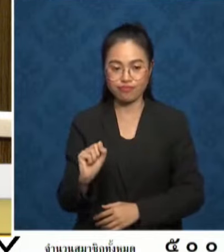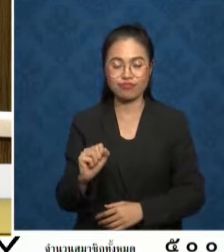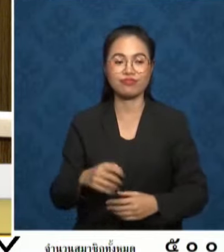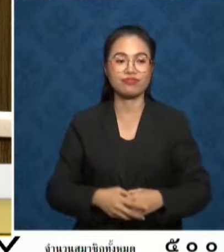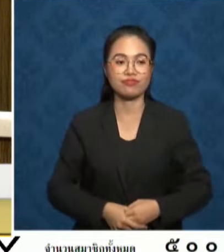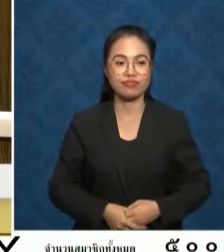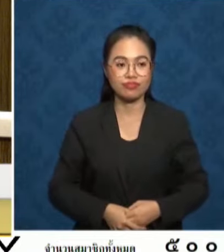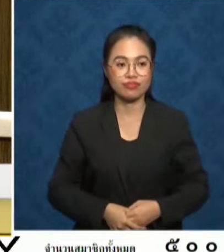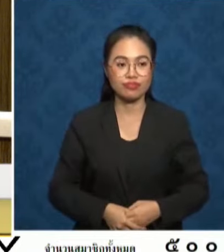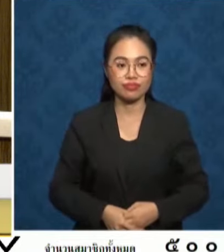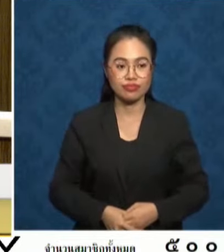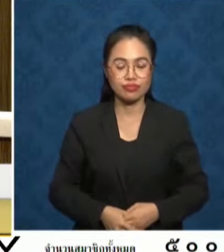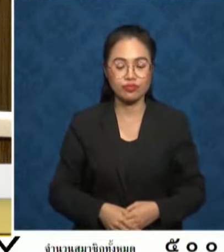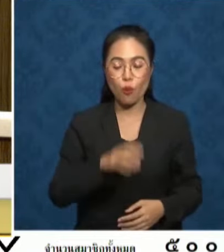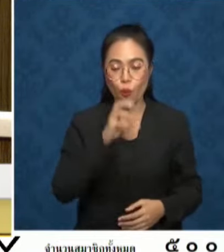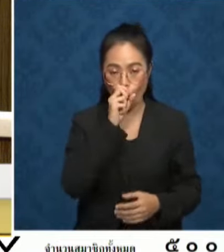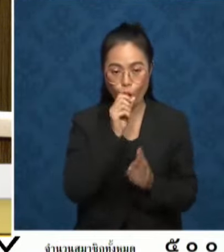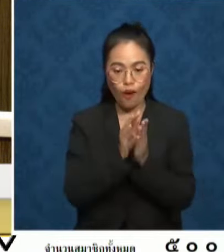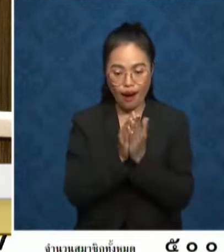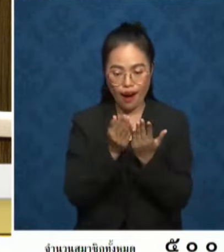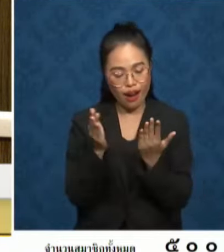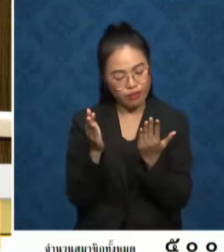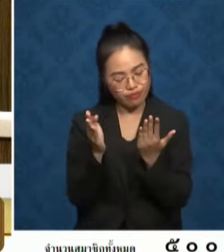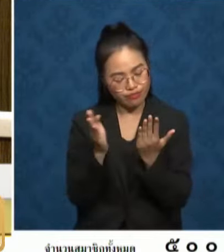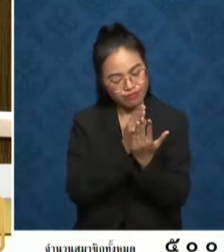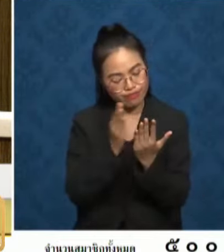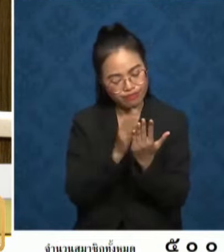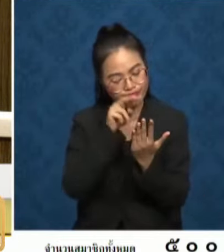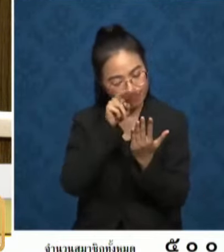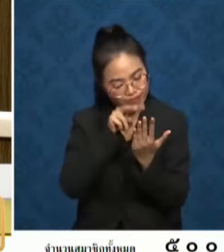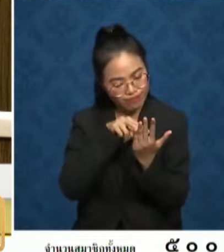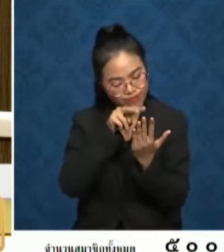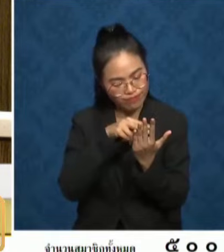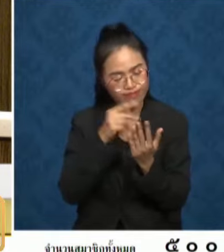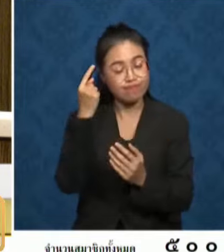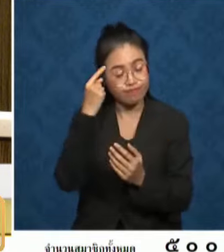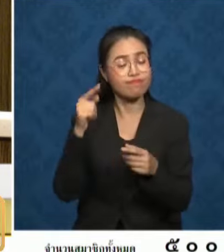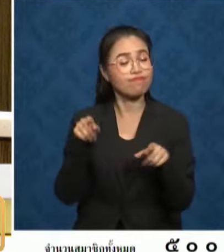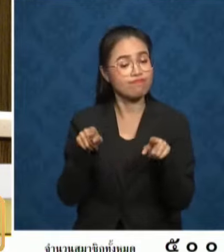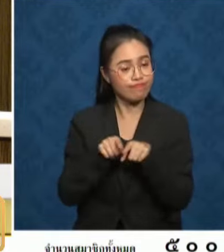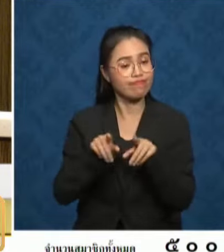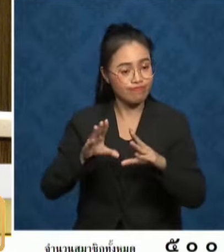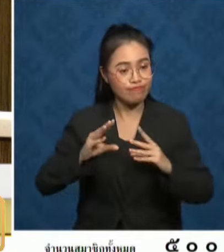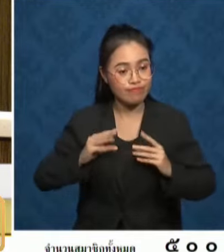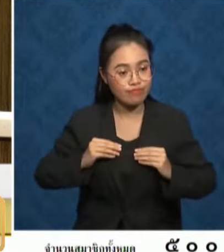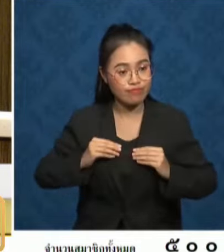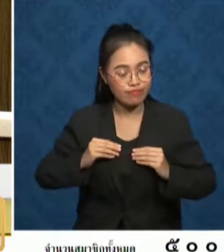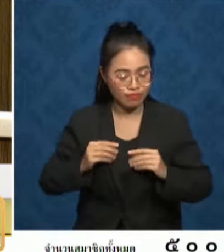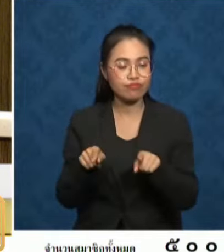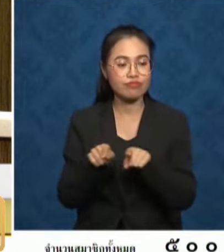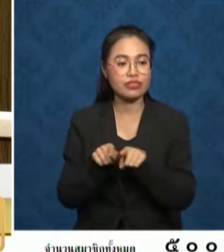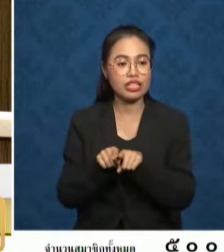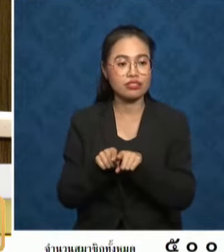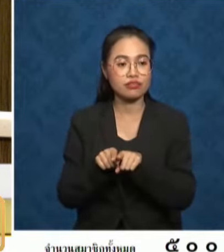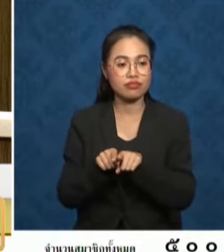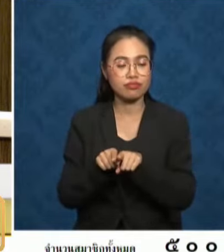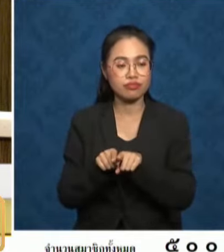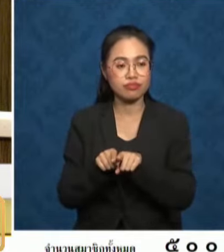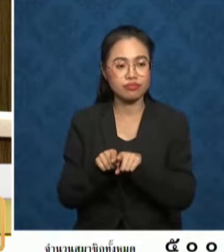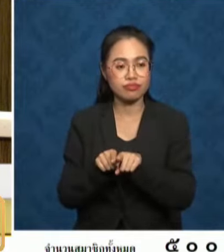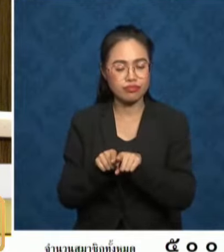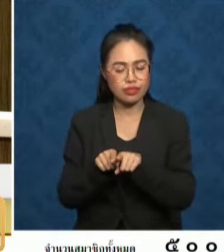ผมได้อ่านรายงานของท่านแล้วนะครับก็ผมเห็นด้วยกับท่านณัชชนม์ศรี